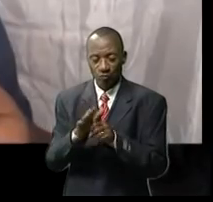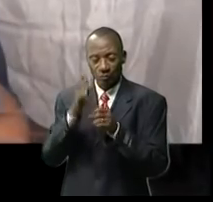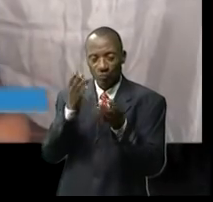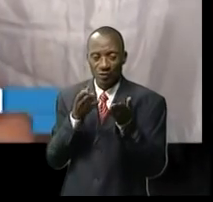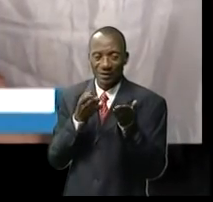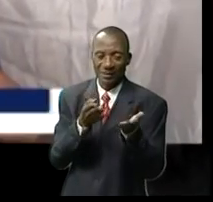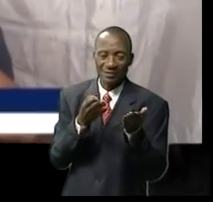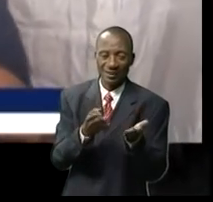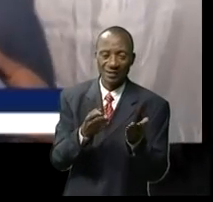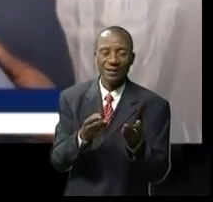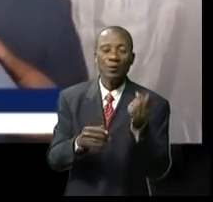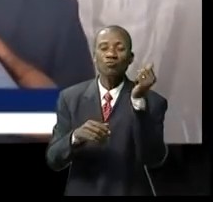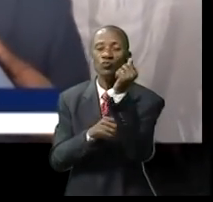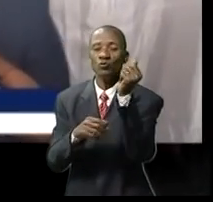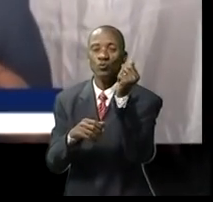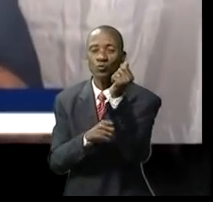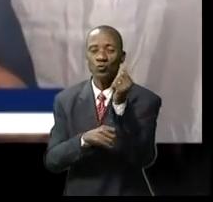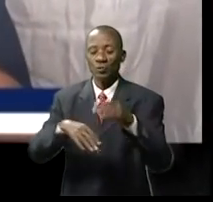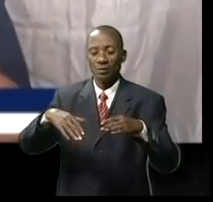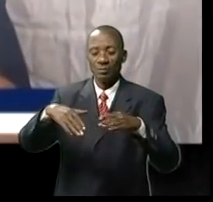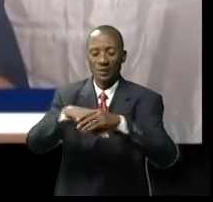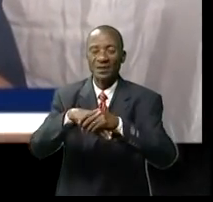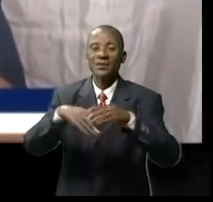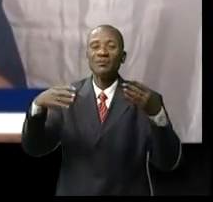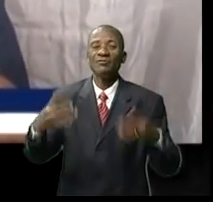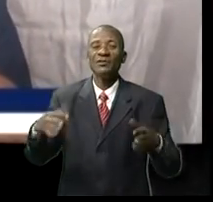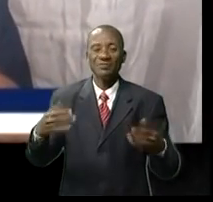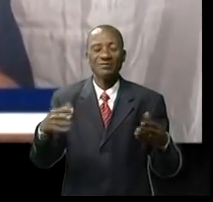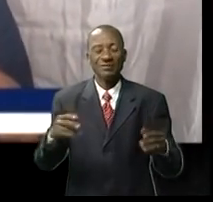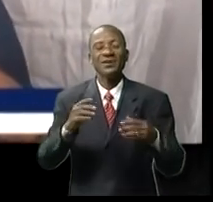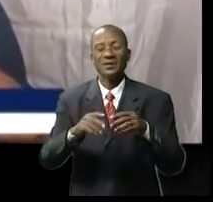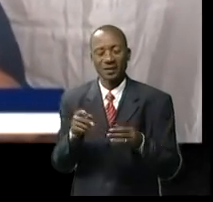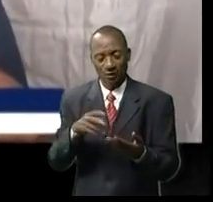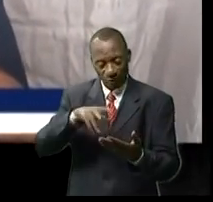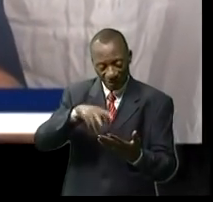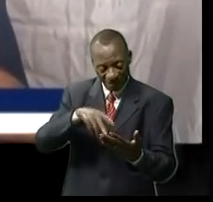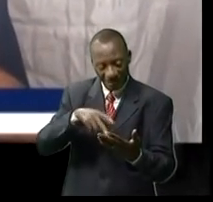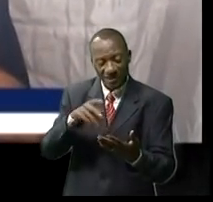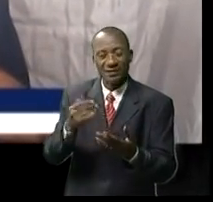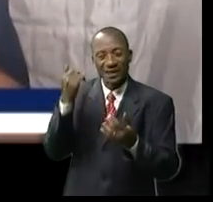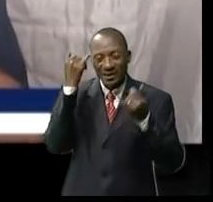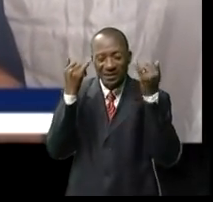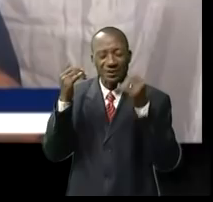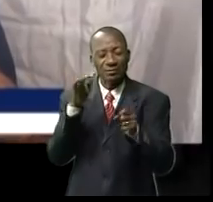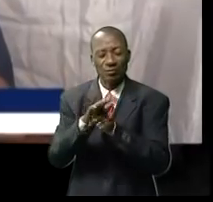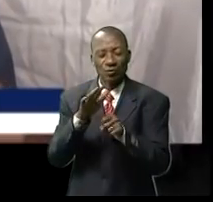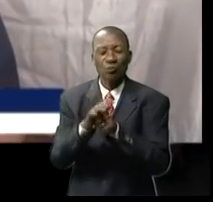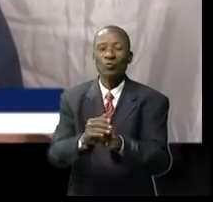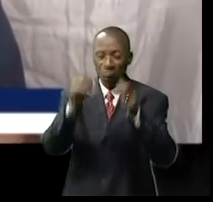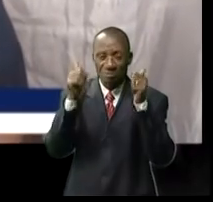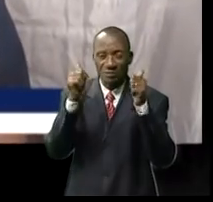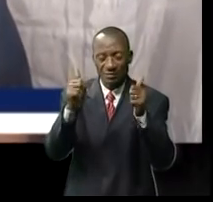de gens n'attendent pas vivre leur enfer après